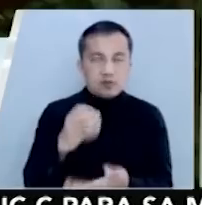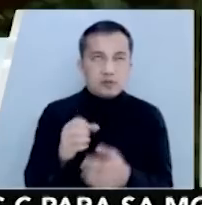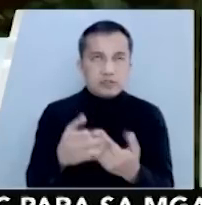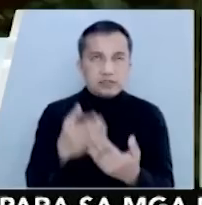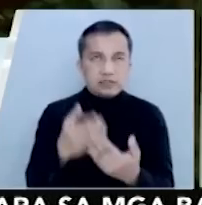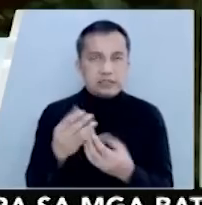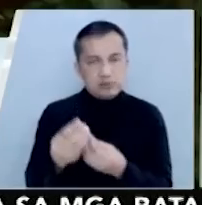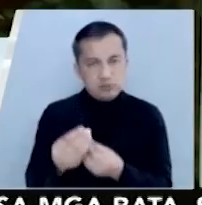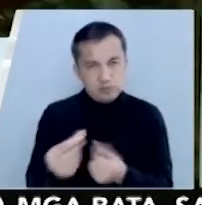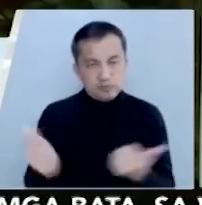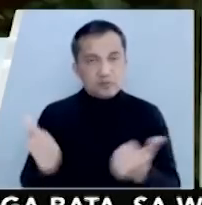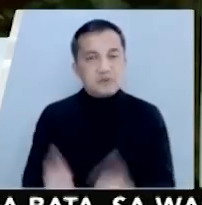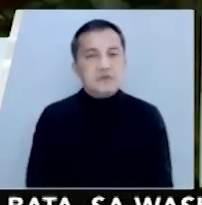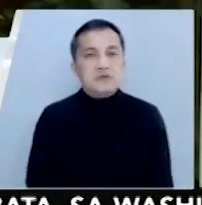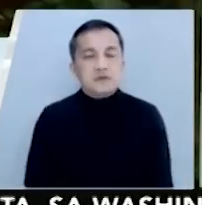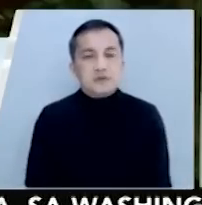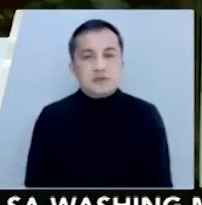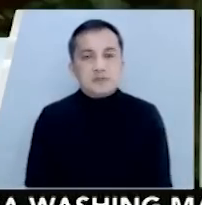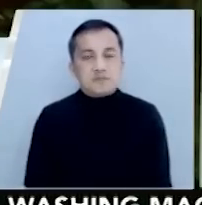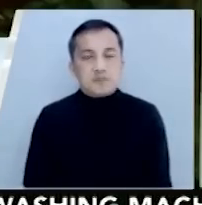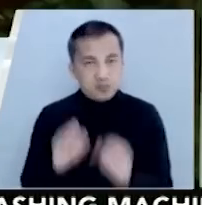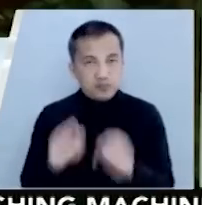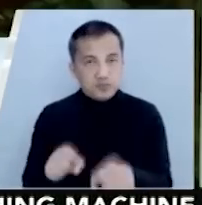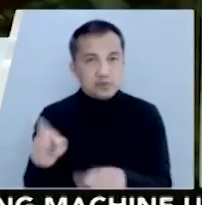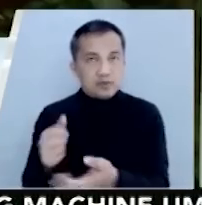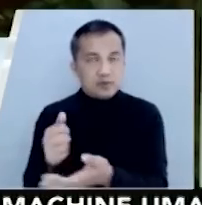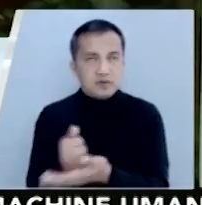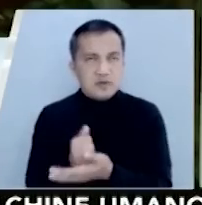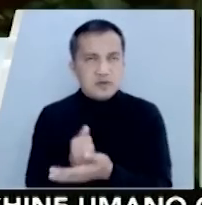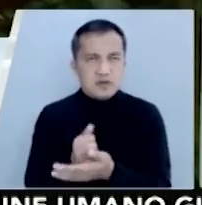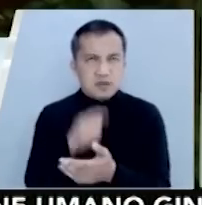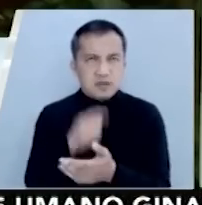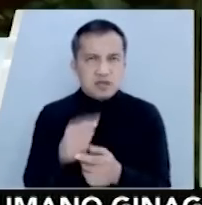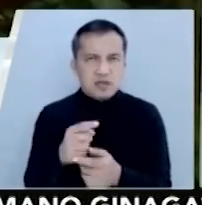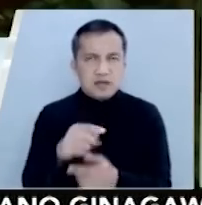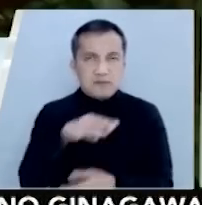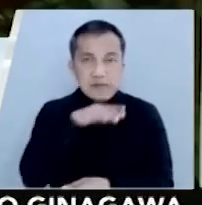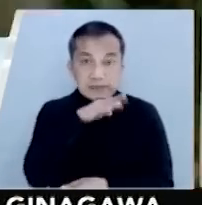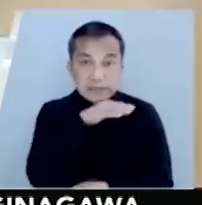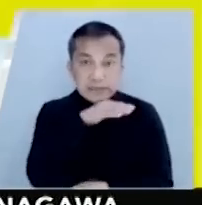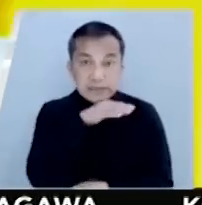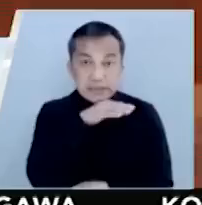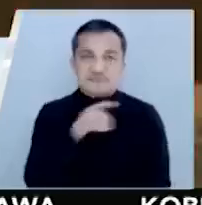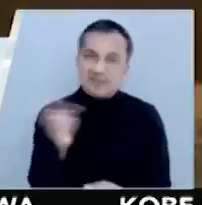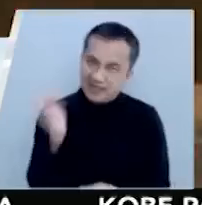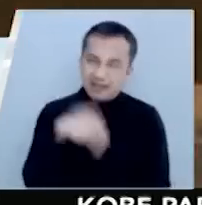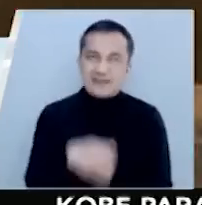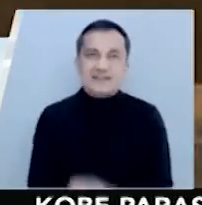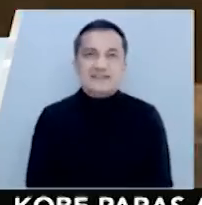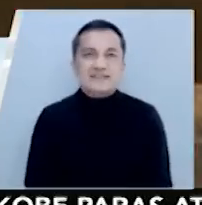mag-biodegrade. Posible yan sa tulong ng bacteria? Tara!